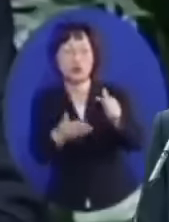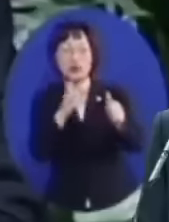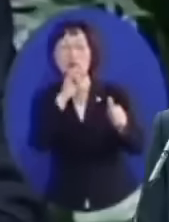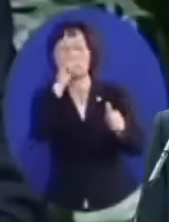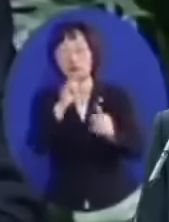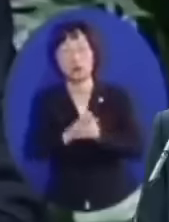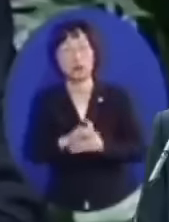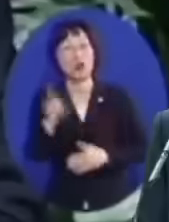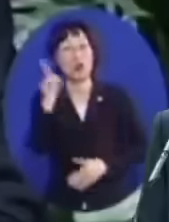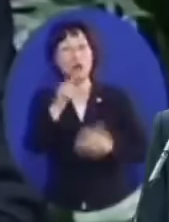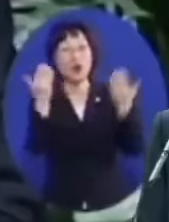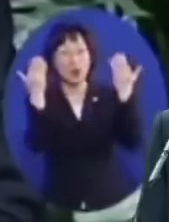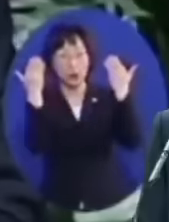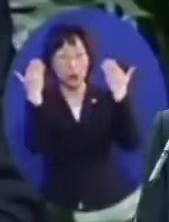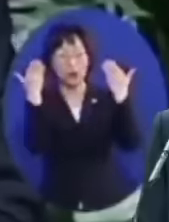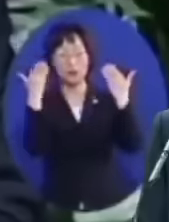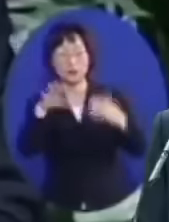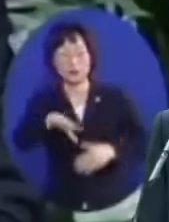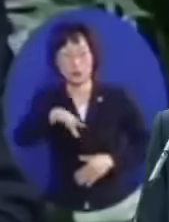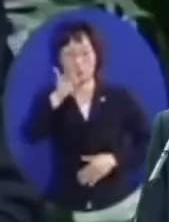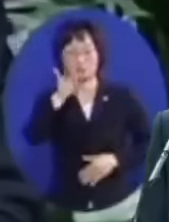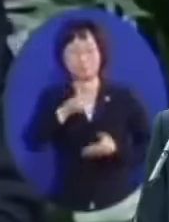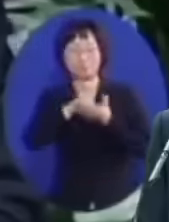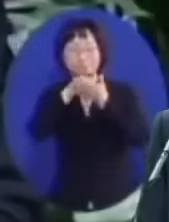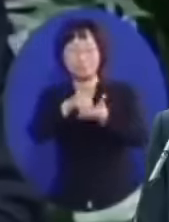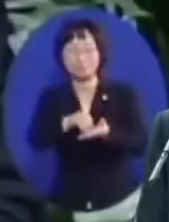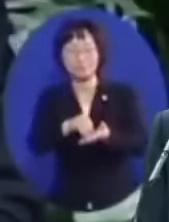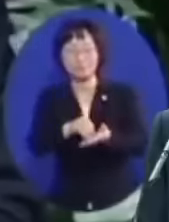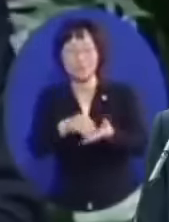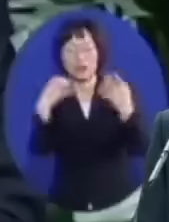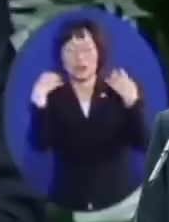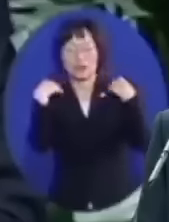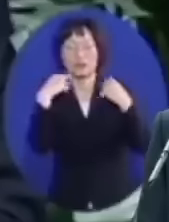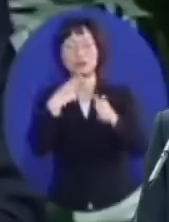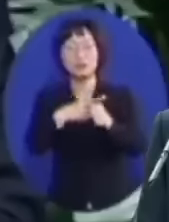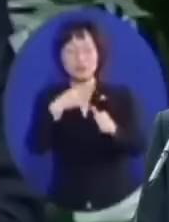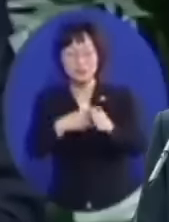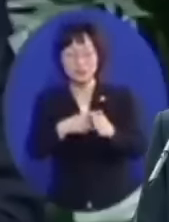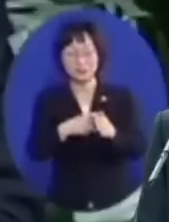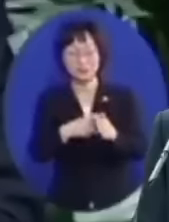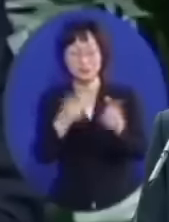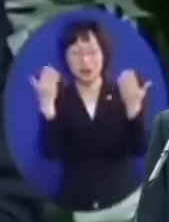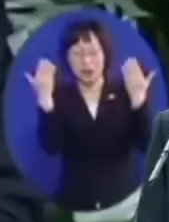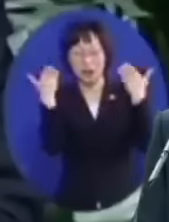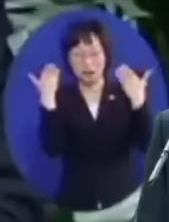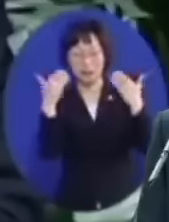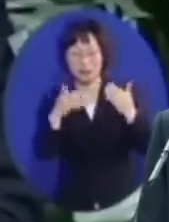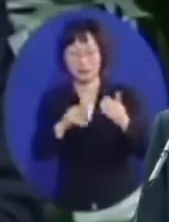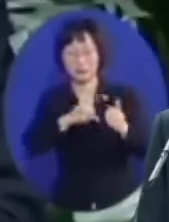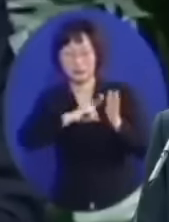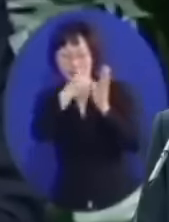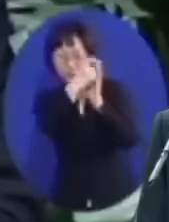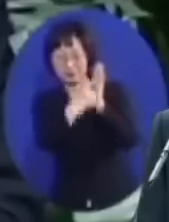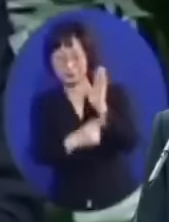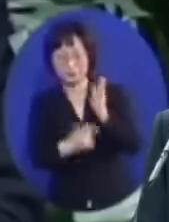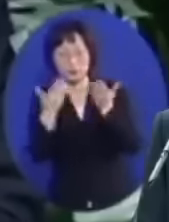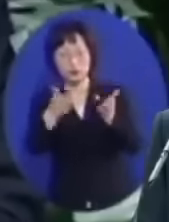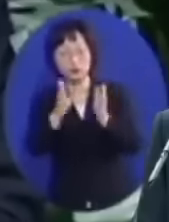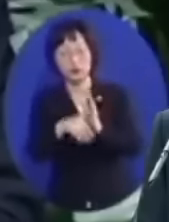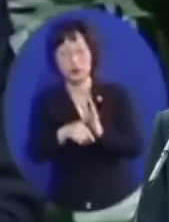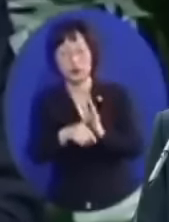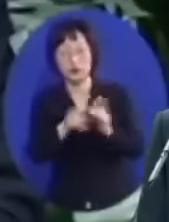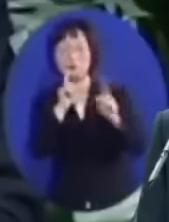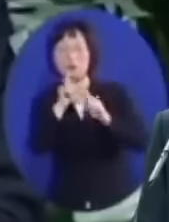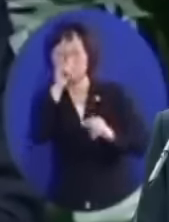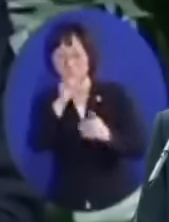어느 학교에서 학기 초에 담임 선생님에게 학생 면담을 넘겨주면서 심리학자가 말했습니다.